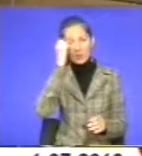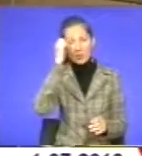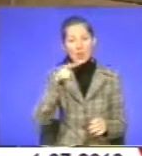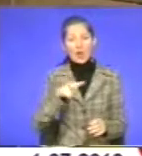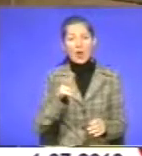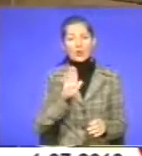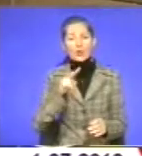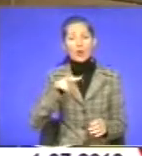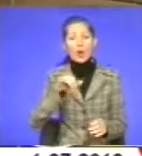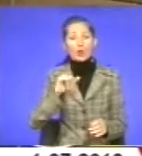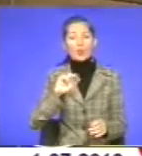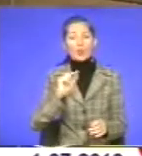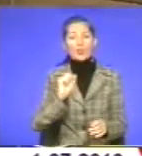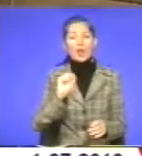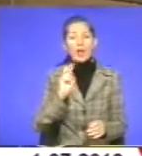Тернополі